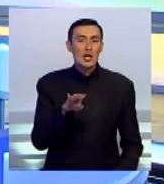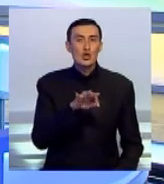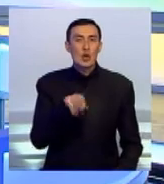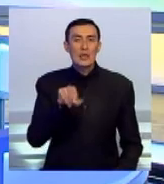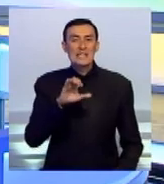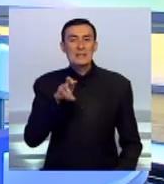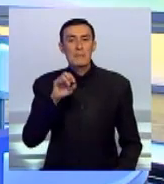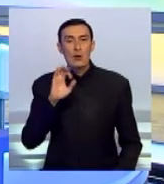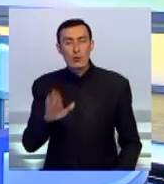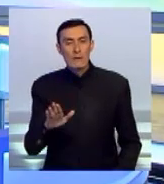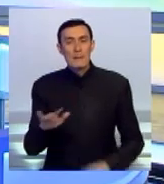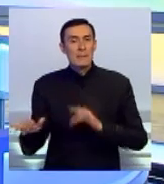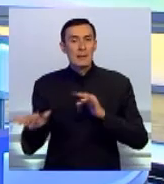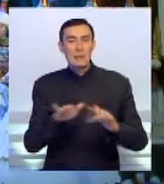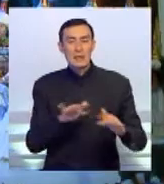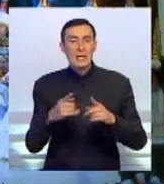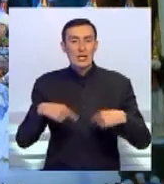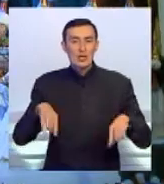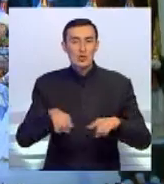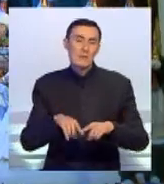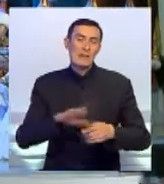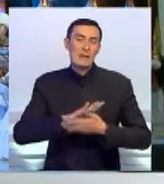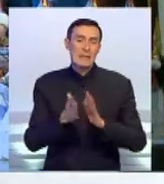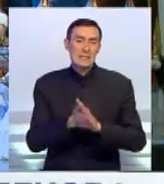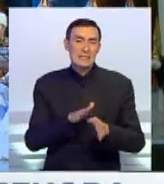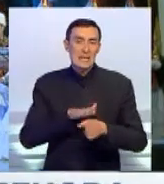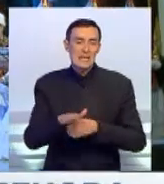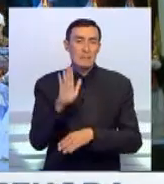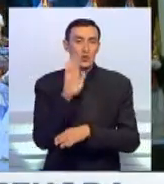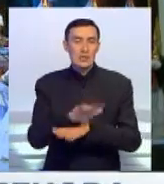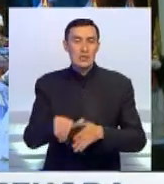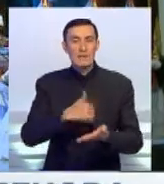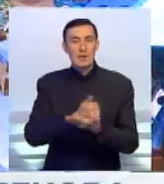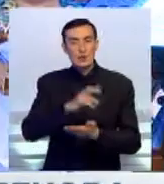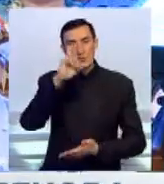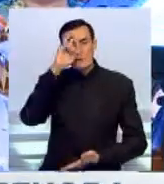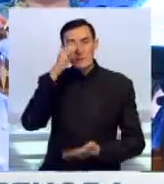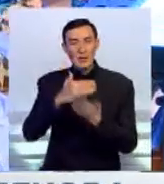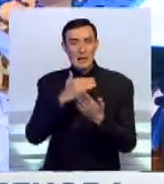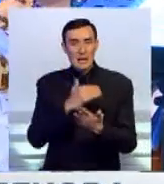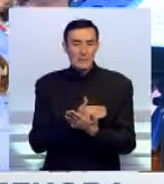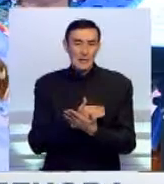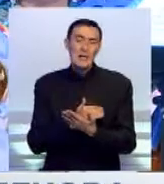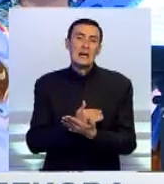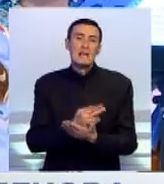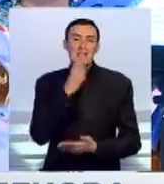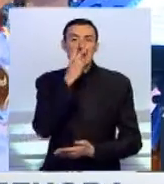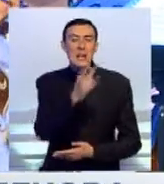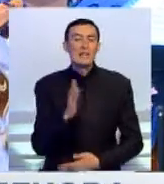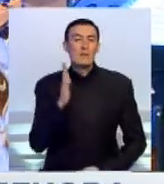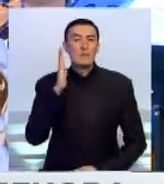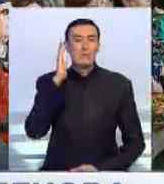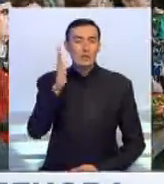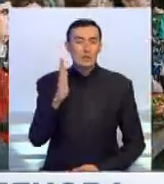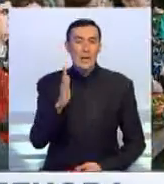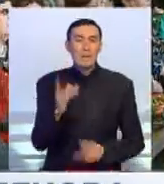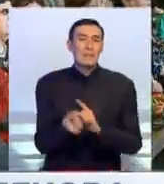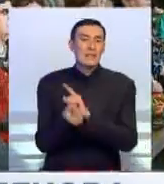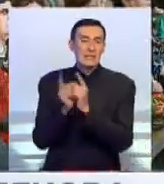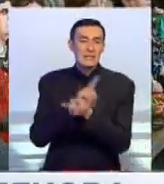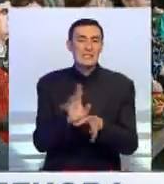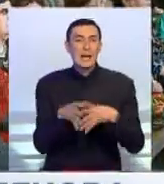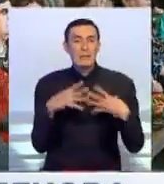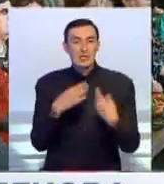Мырзатая Жолдасбекова. Мероприятие организовано в рамках реализации поручений главы государства в программной статье «Взгляд в будущее.